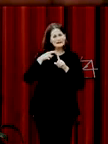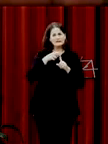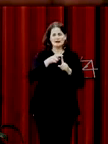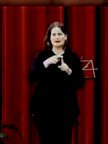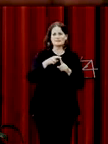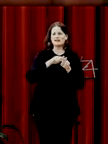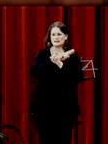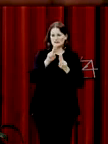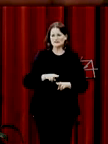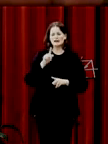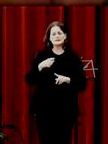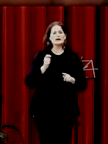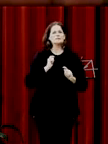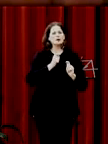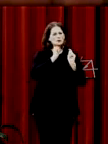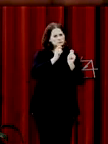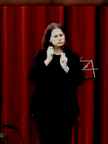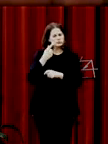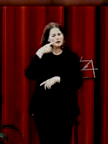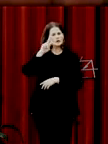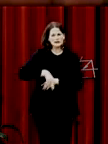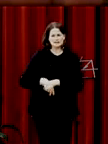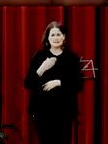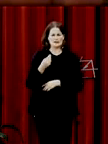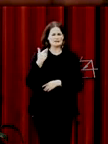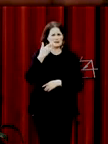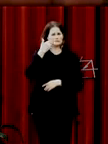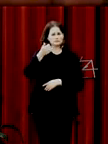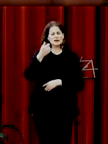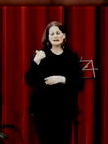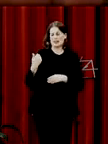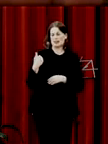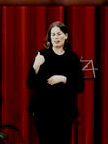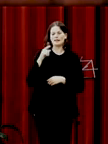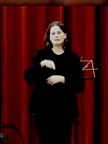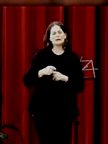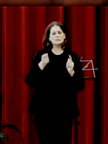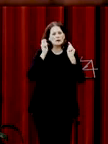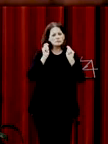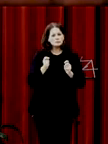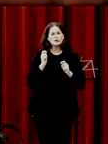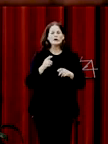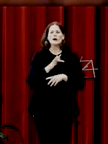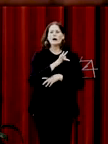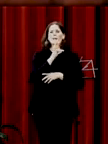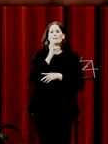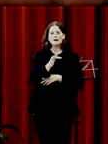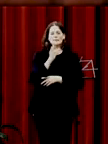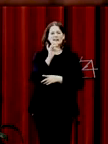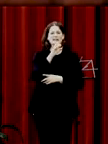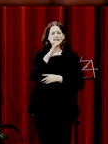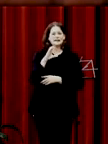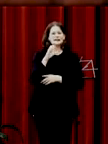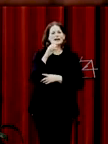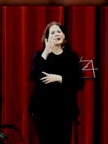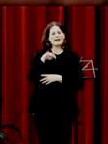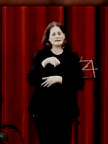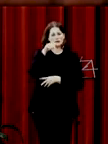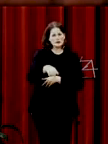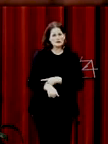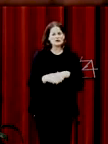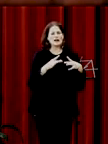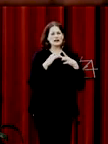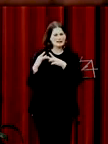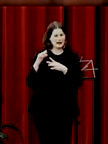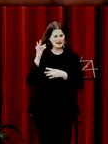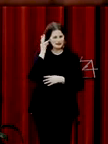TIC Catalunya Sud al lideratge femení. És enginyera informàtica per la URB, on a més continua col·laborant com a